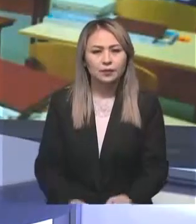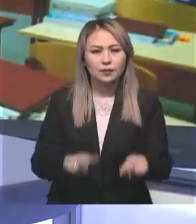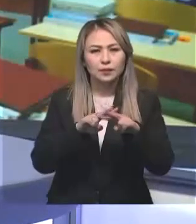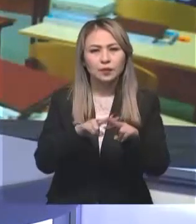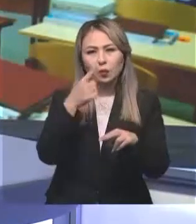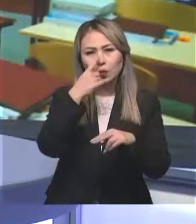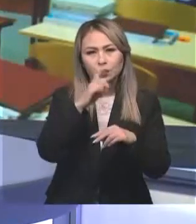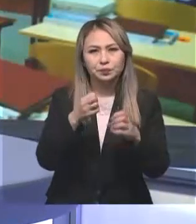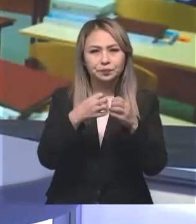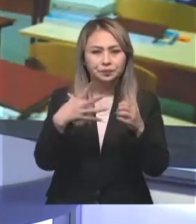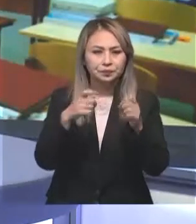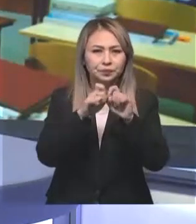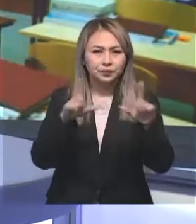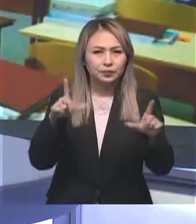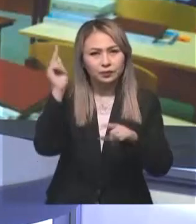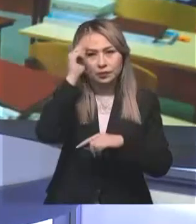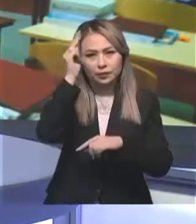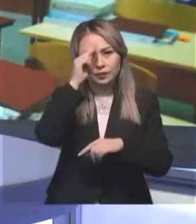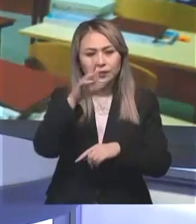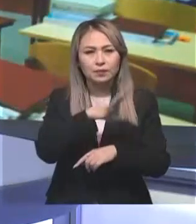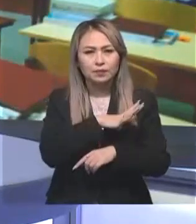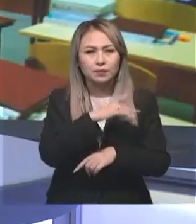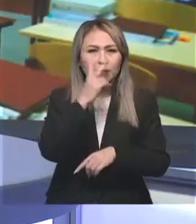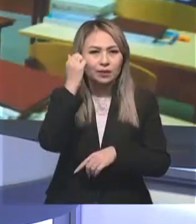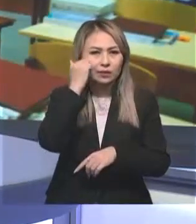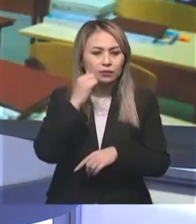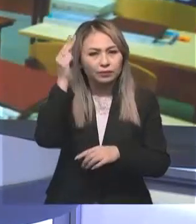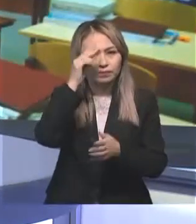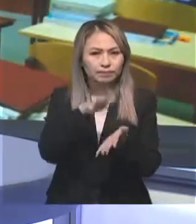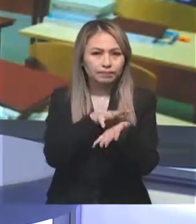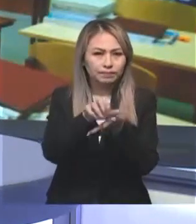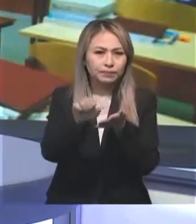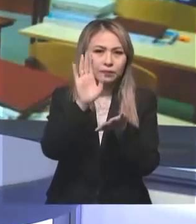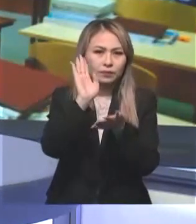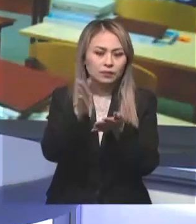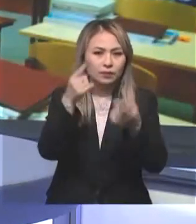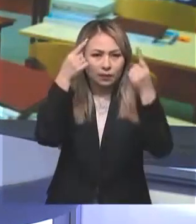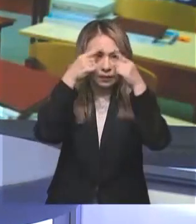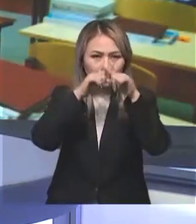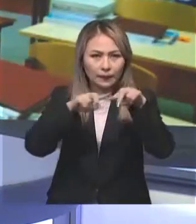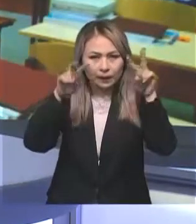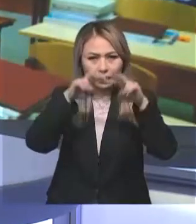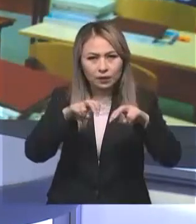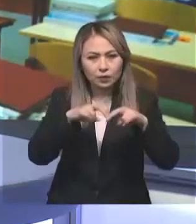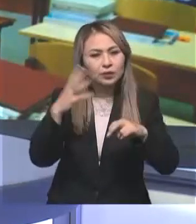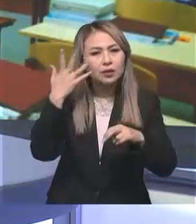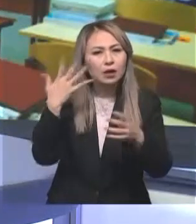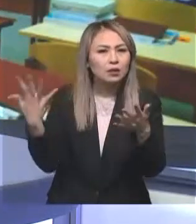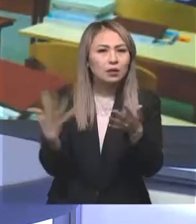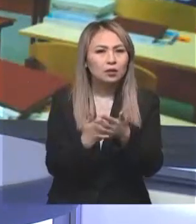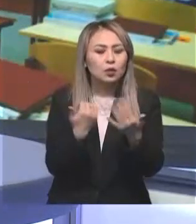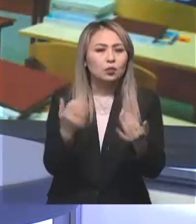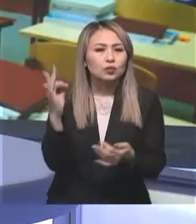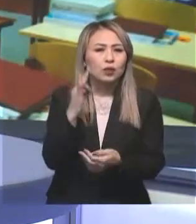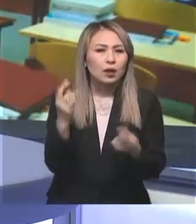Елордадағы нөмірі 15-ші мектеп лицей апатты деп танылып сүрілетін болды. Білім ошағының тозығы жеткені техникалық тексеру кезінде